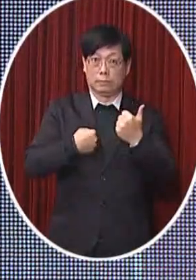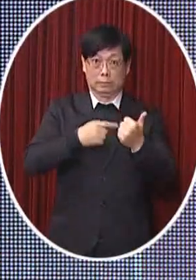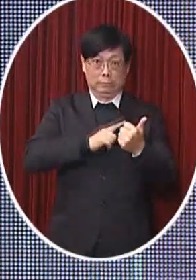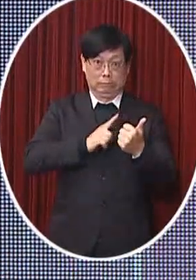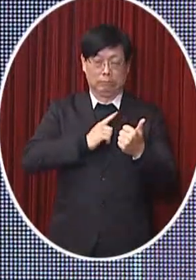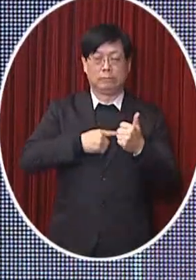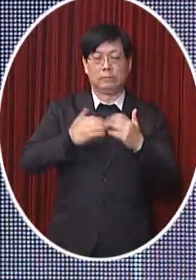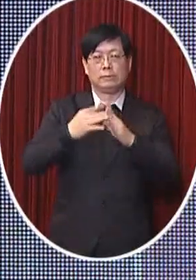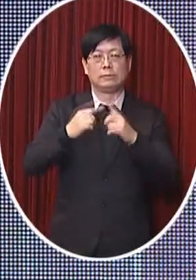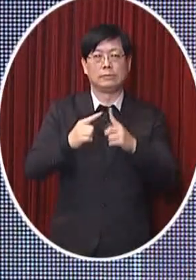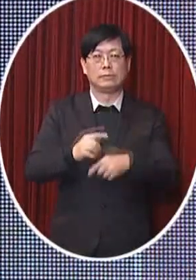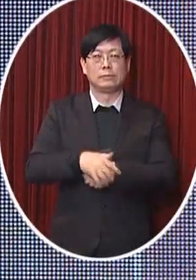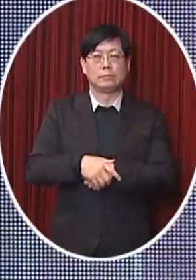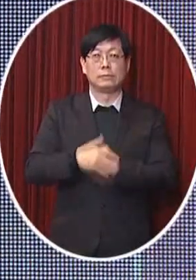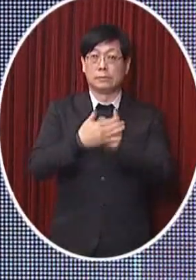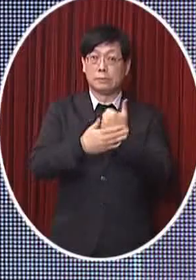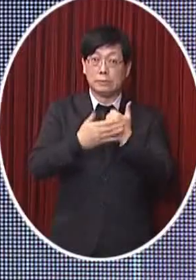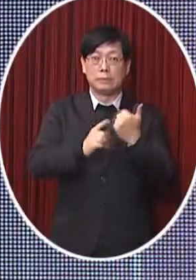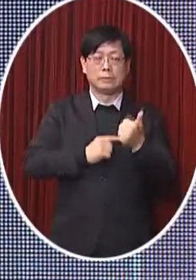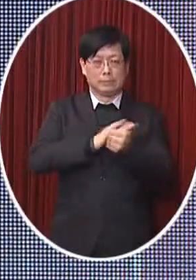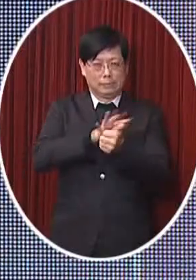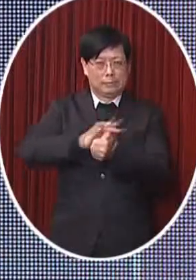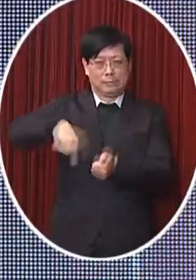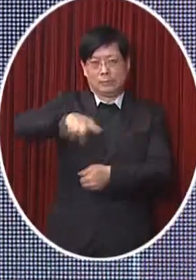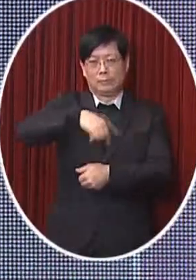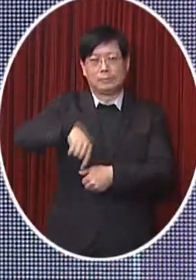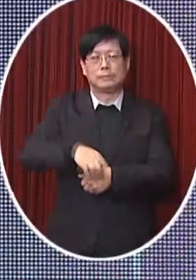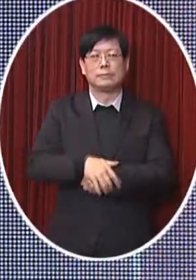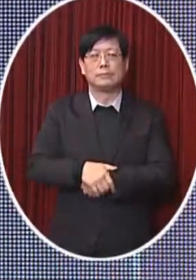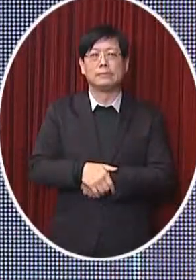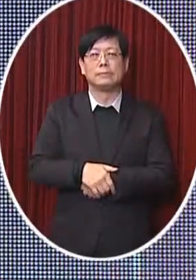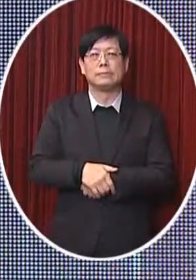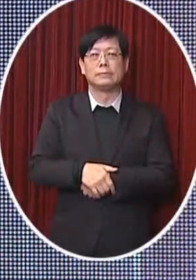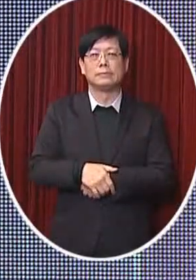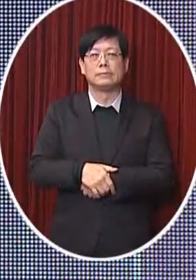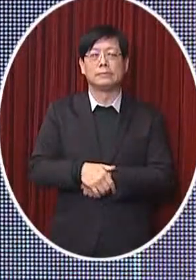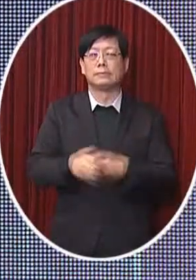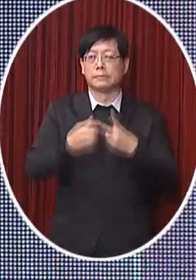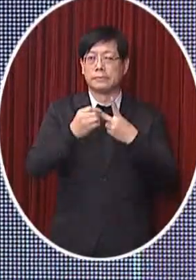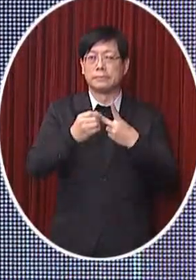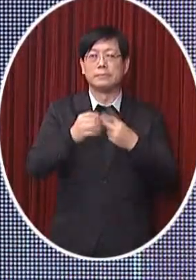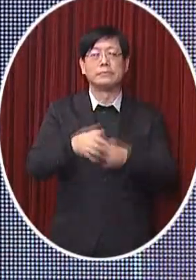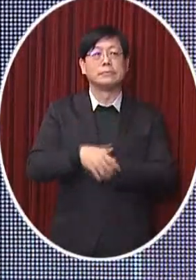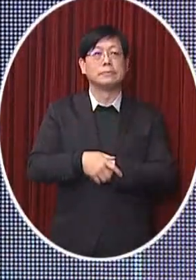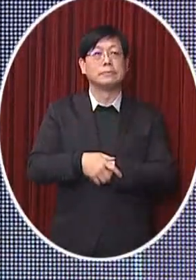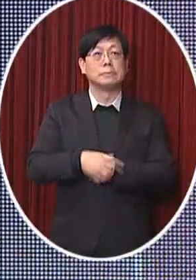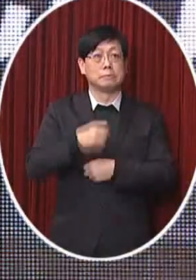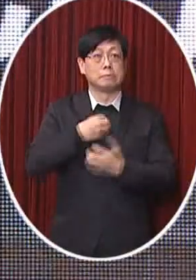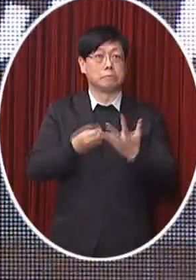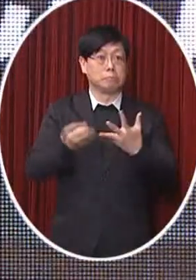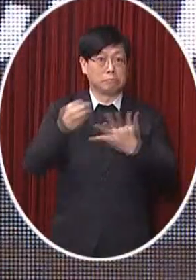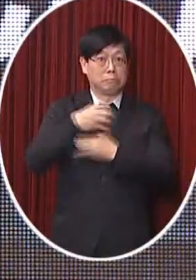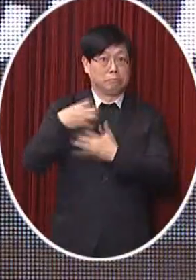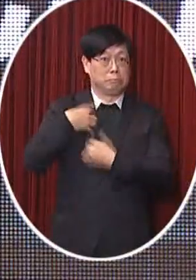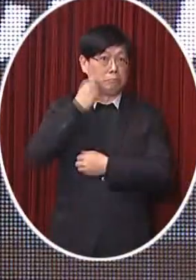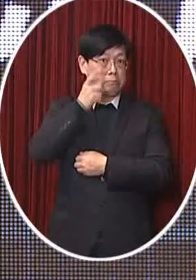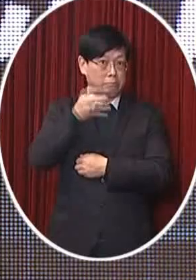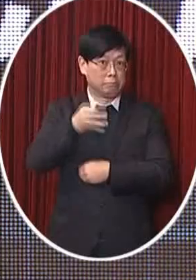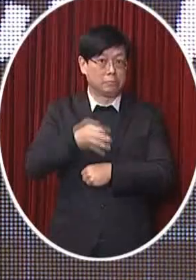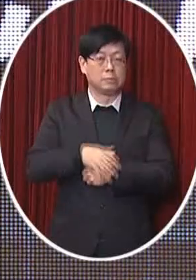的家人、守护自己所爱的人。第二，我们要提高役男的薪